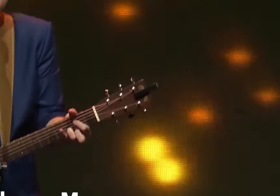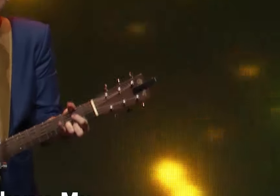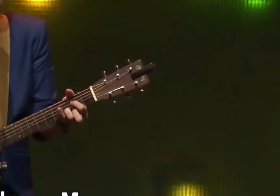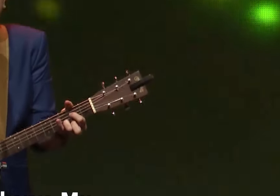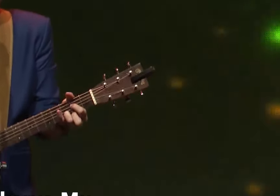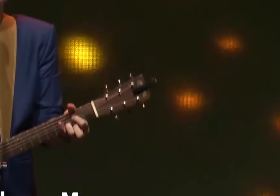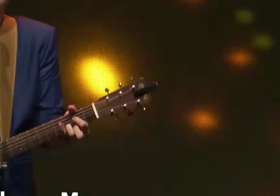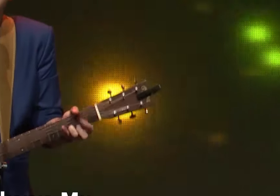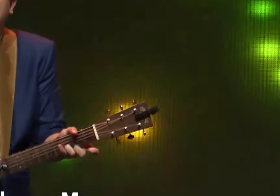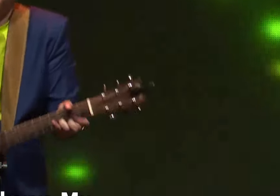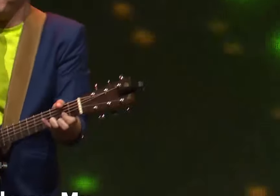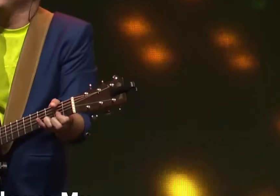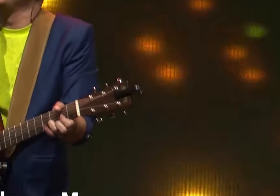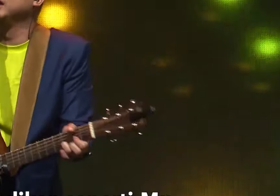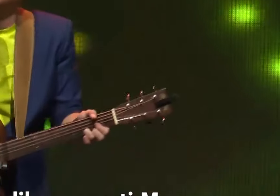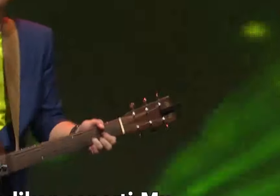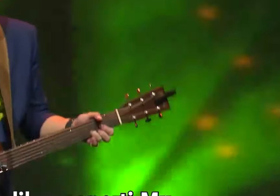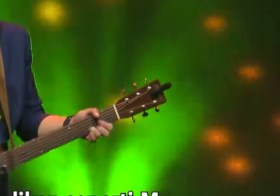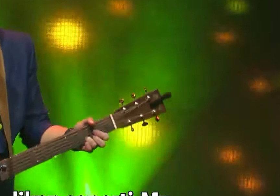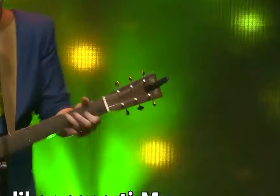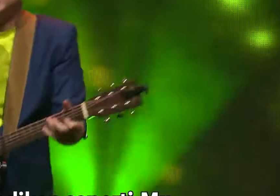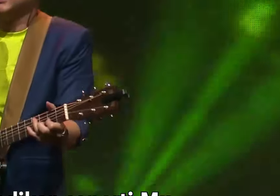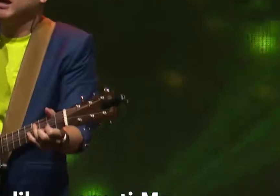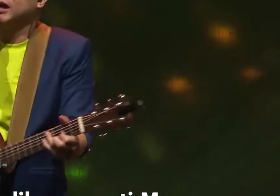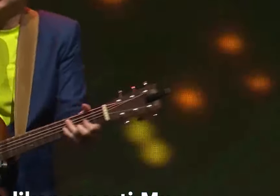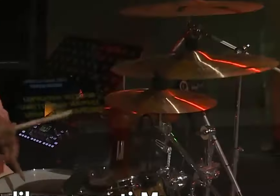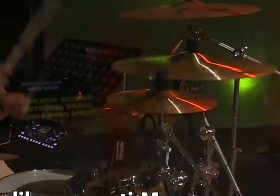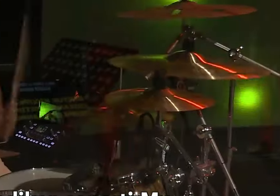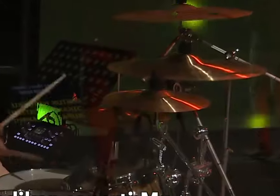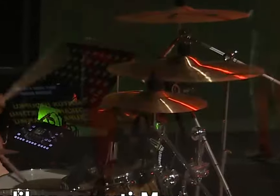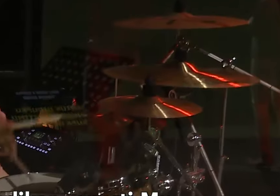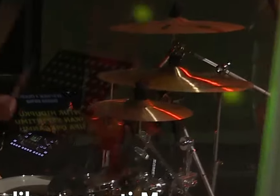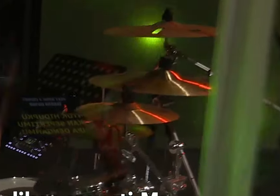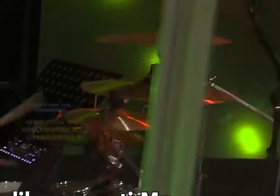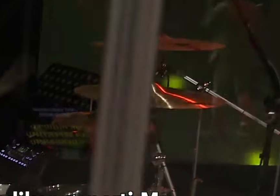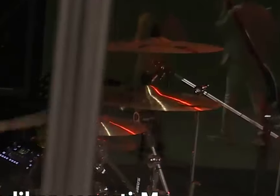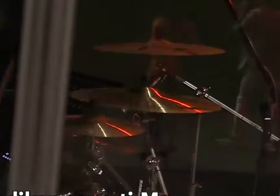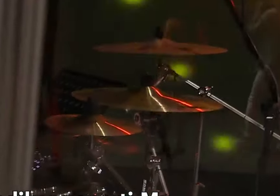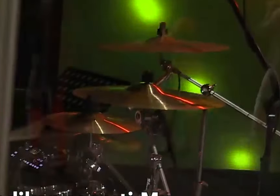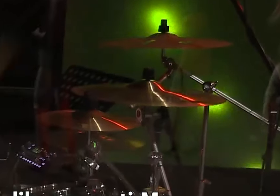beritakan karya. Bentuk hidupku,